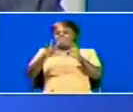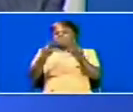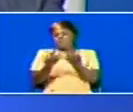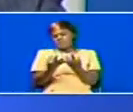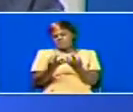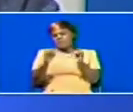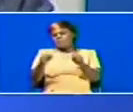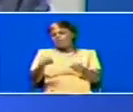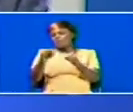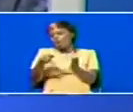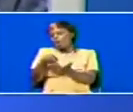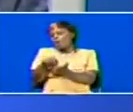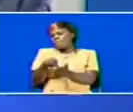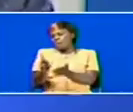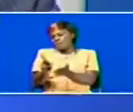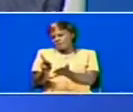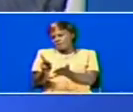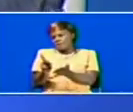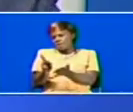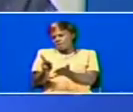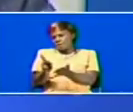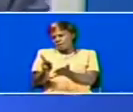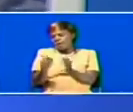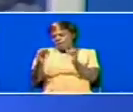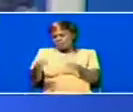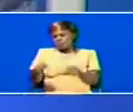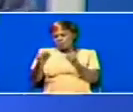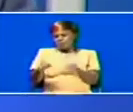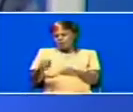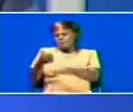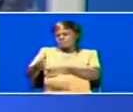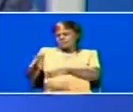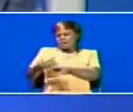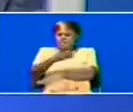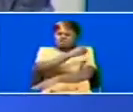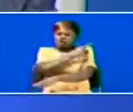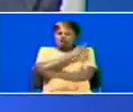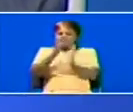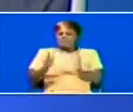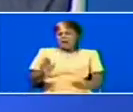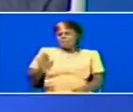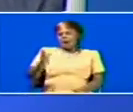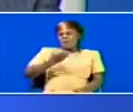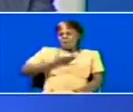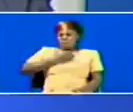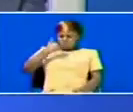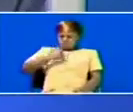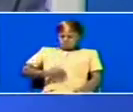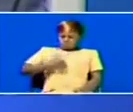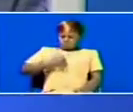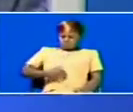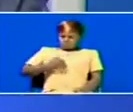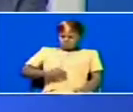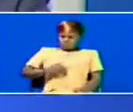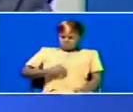ina uwezo ama itapewa uwezo, inaweza pia kutuma daktari wao wa upasuaji. Takmini